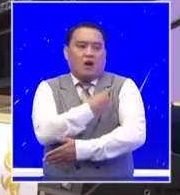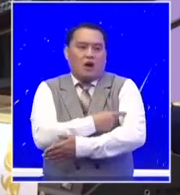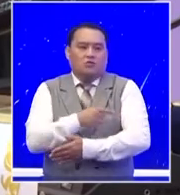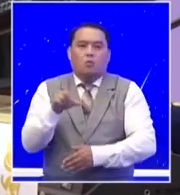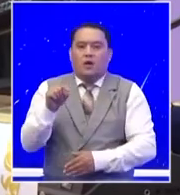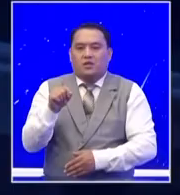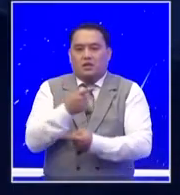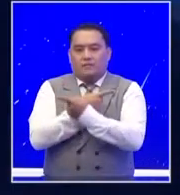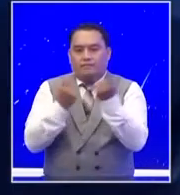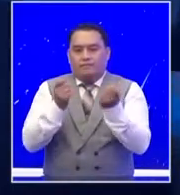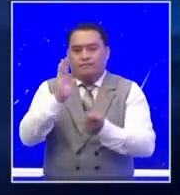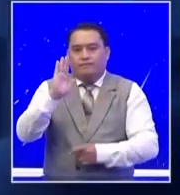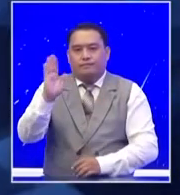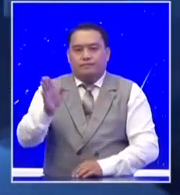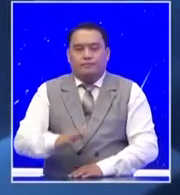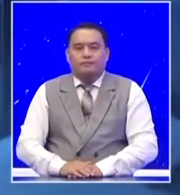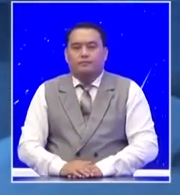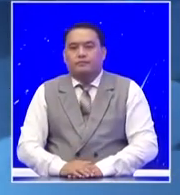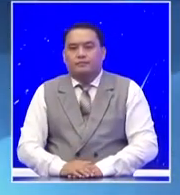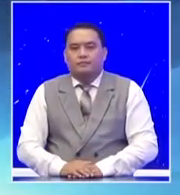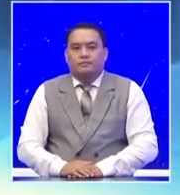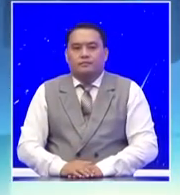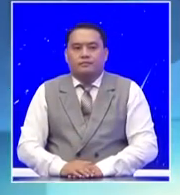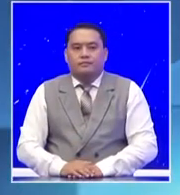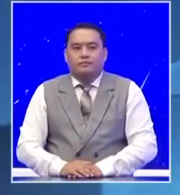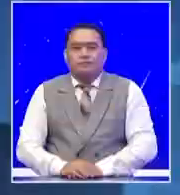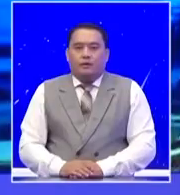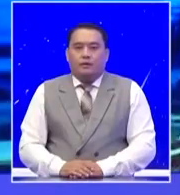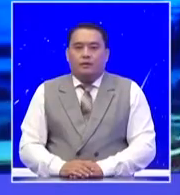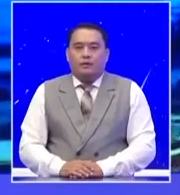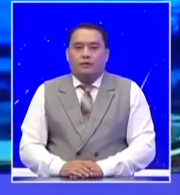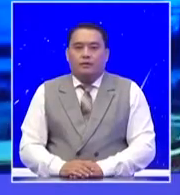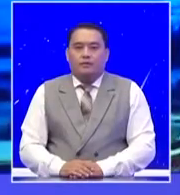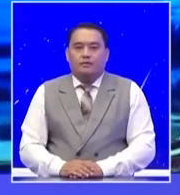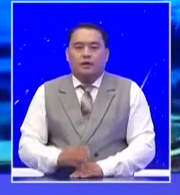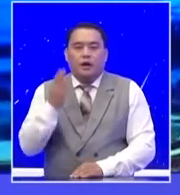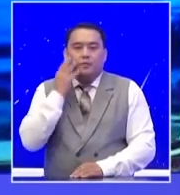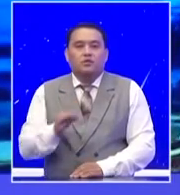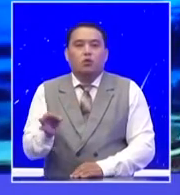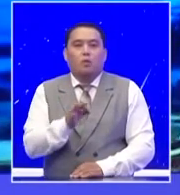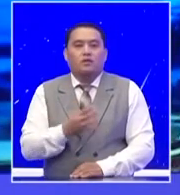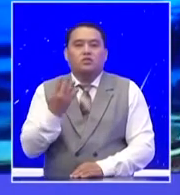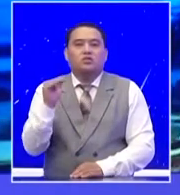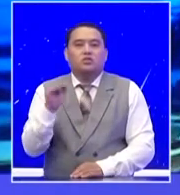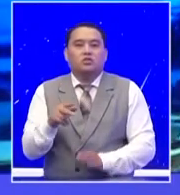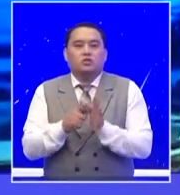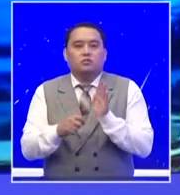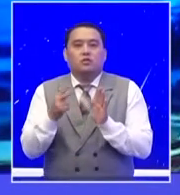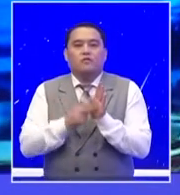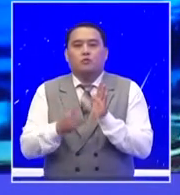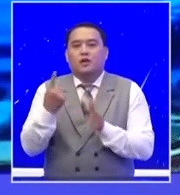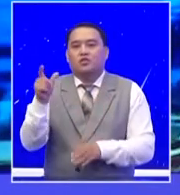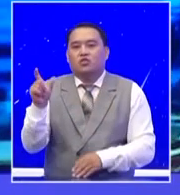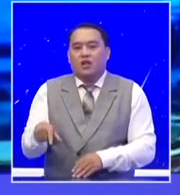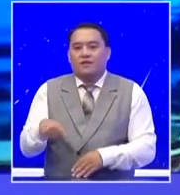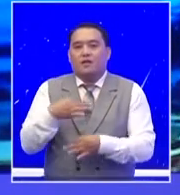в понедельник. Алексей Цоя, Блэк Утыкбай, телеканал ЖТСУ. В Алматинской области